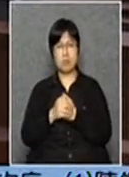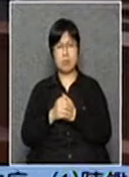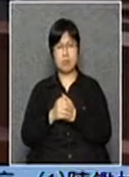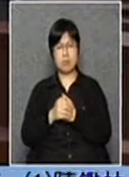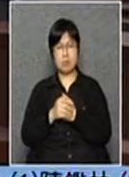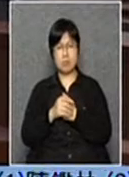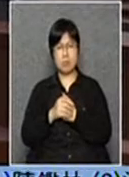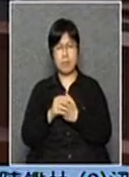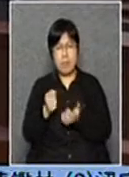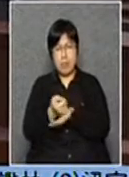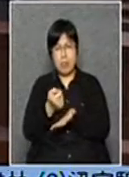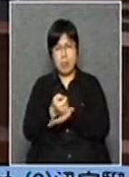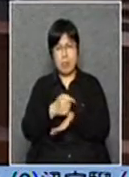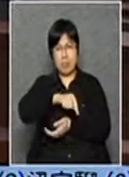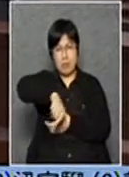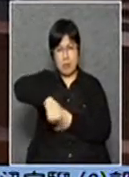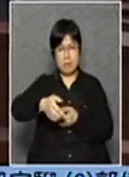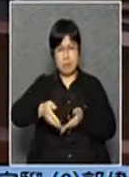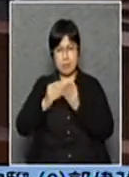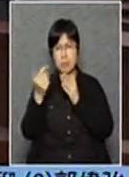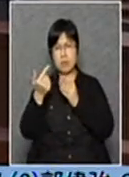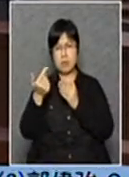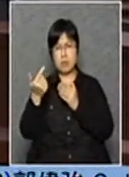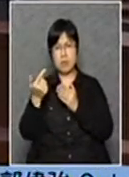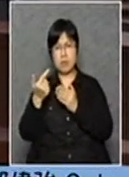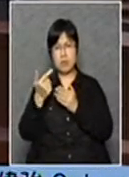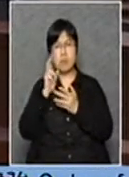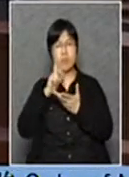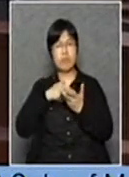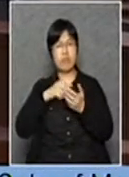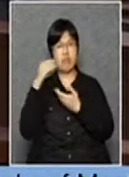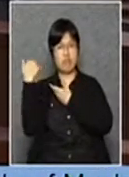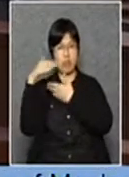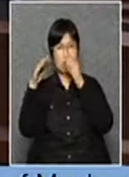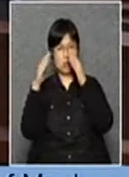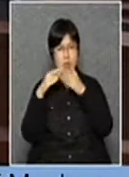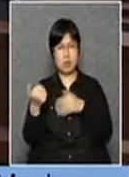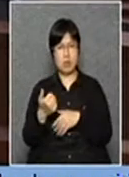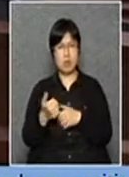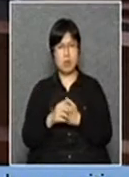相對嚟講平嘅地出嚟，起多好多呢啲咁嘅所謂 warehouse